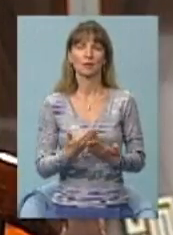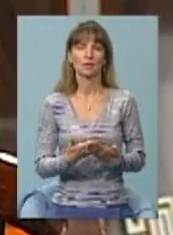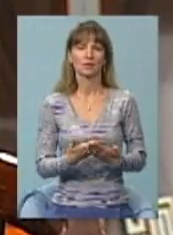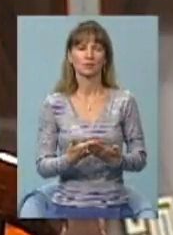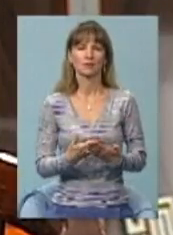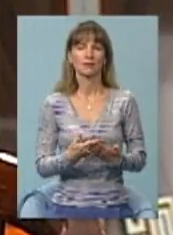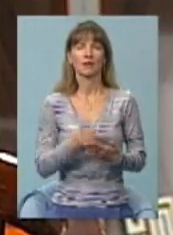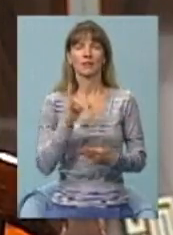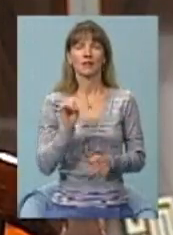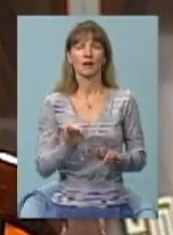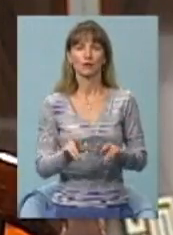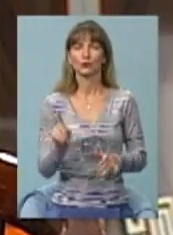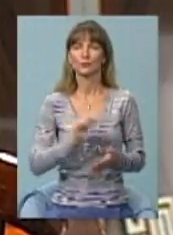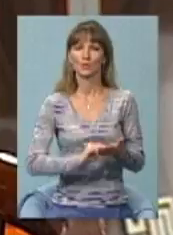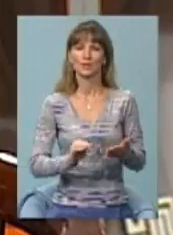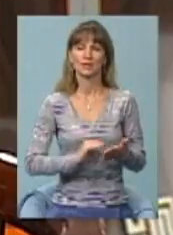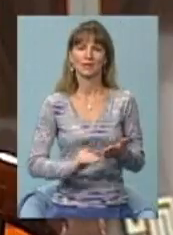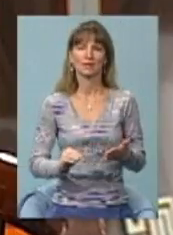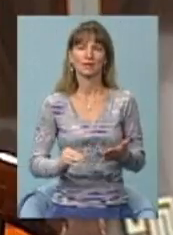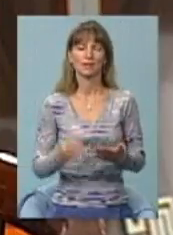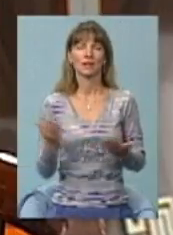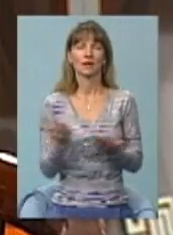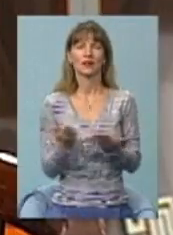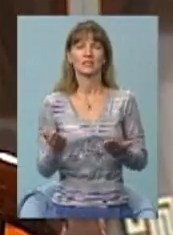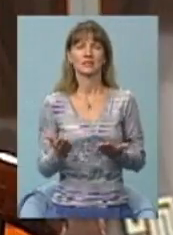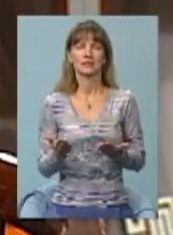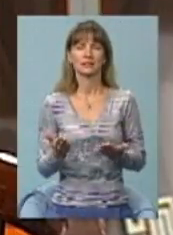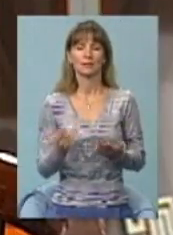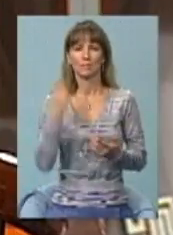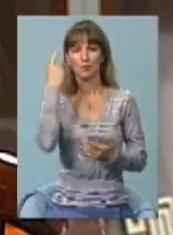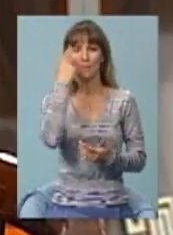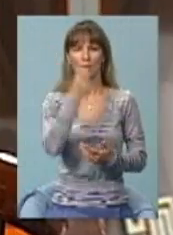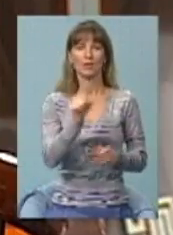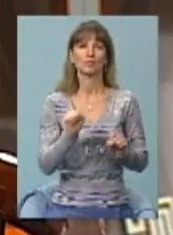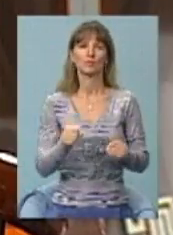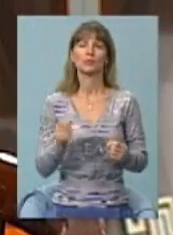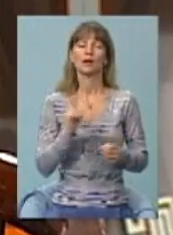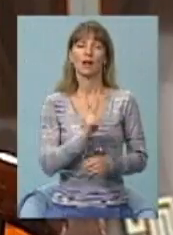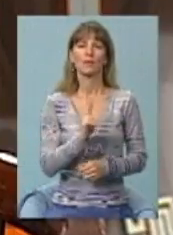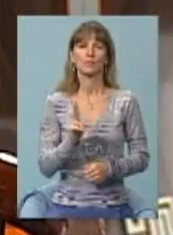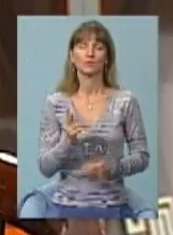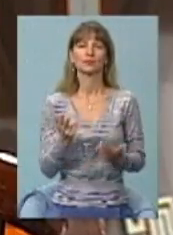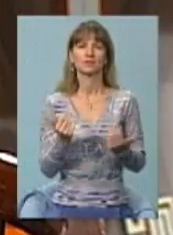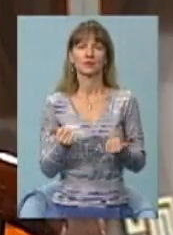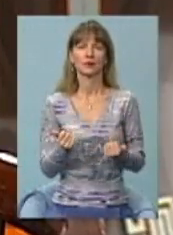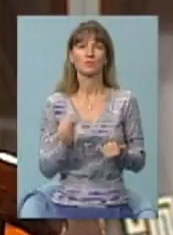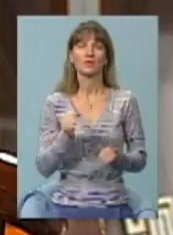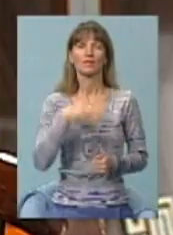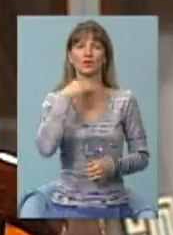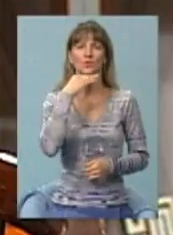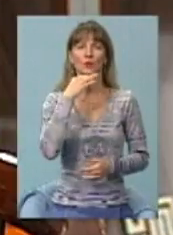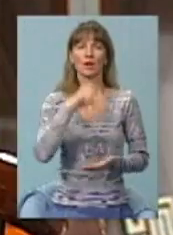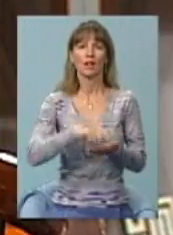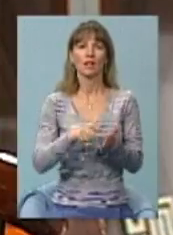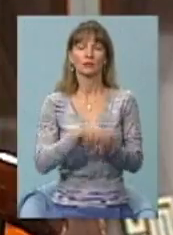на комп'ютері щось писати, якісь повідомлення, може, комусь так, а в школі